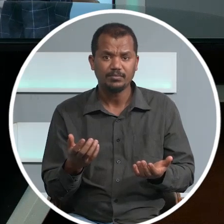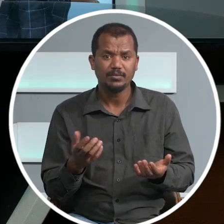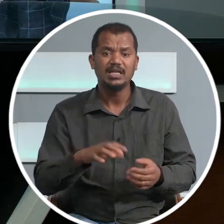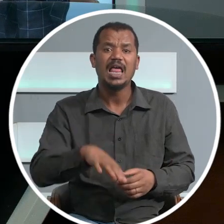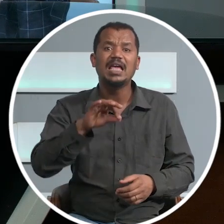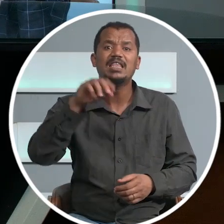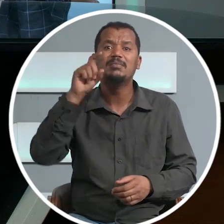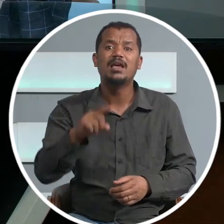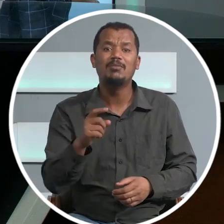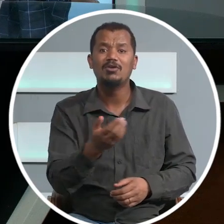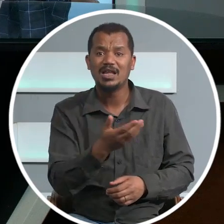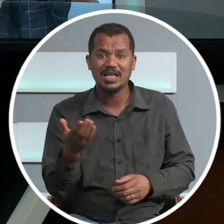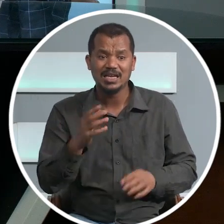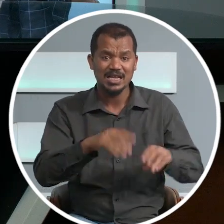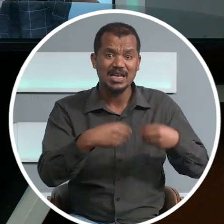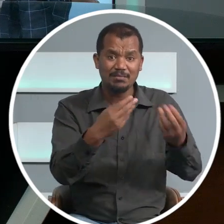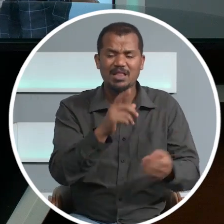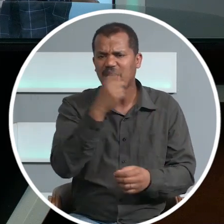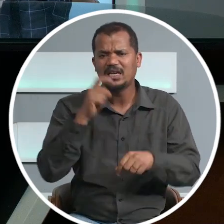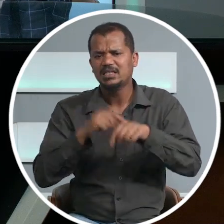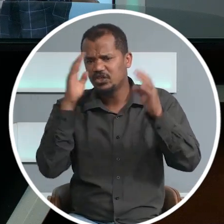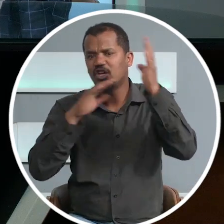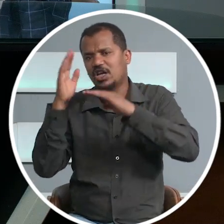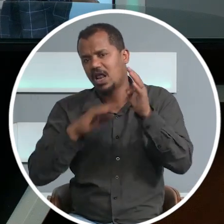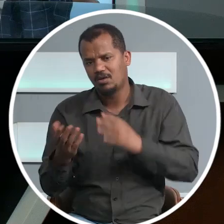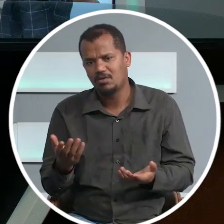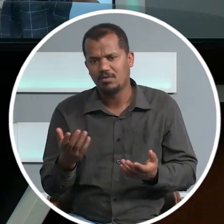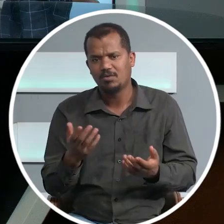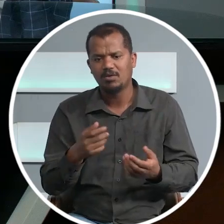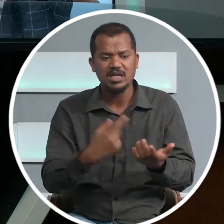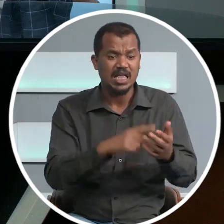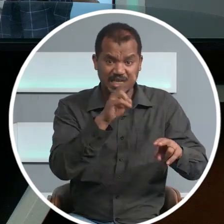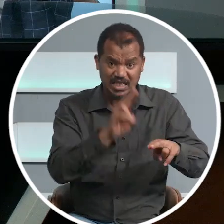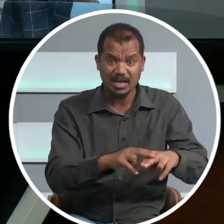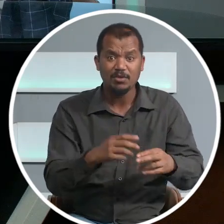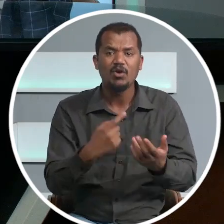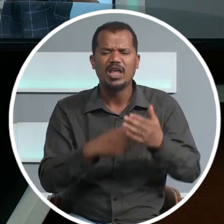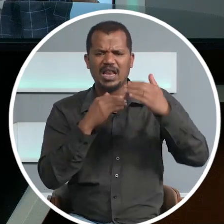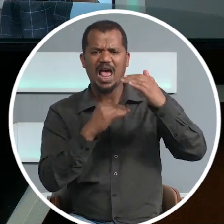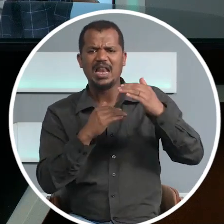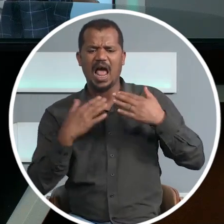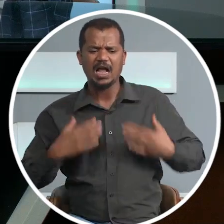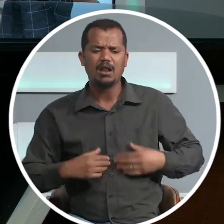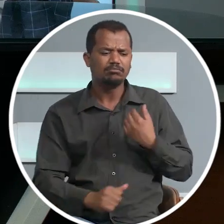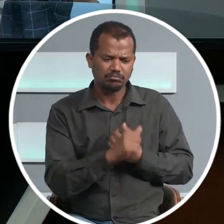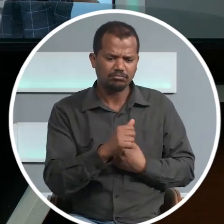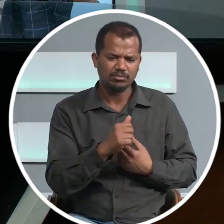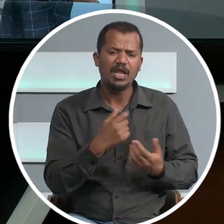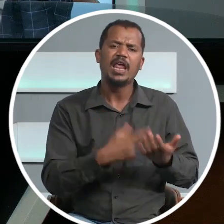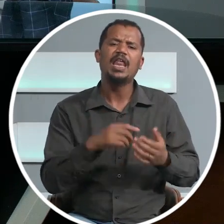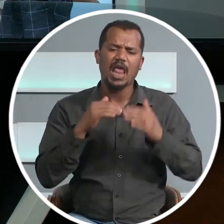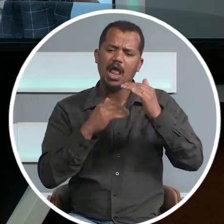እንትን ሊያገኝ የሚገባ ነው ከሰው ሰራሽ እኳል እንኳን ለመስጠት አንዳንድ ይቸገራሉ። በቃ እዛ የተቀመጠው ይህን ያህል አካሉ ጎሏል፣ ይህን